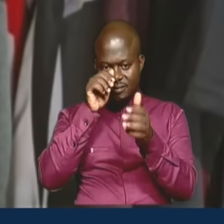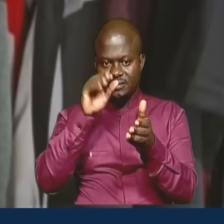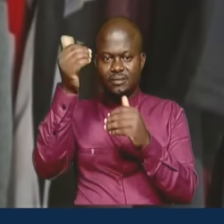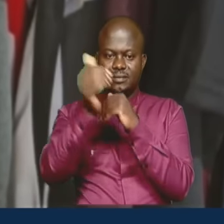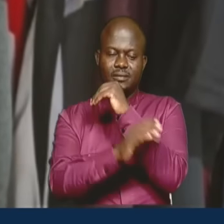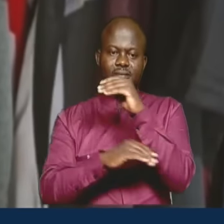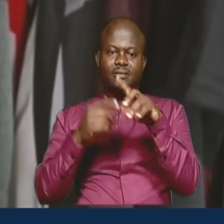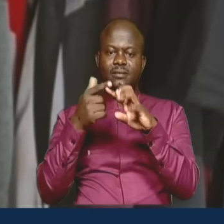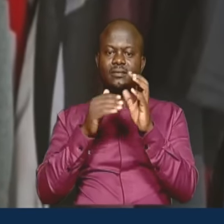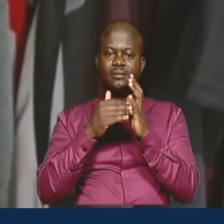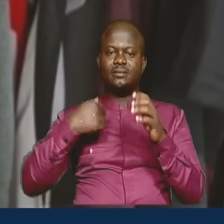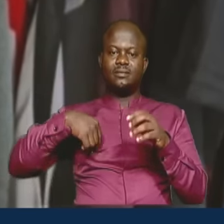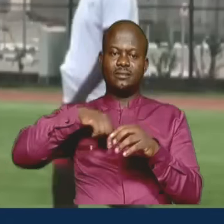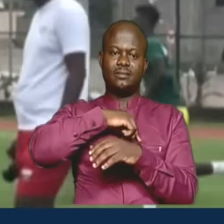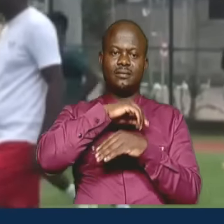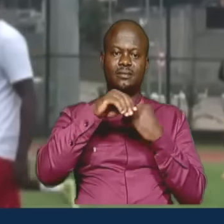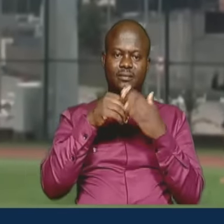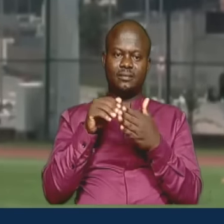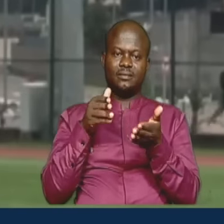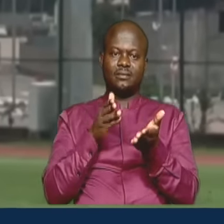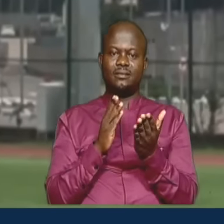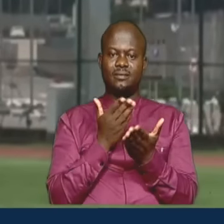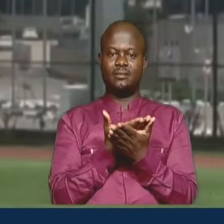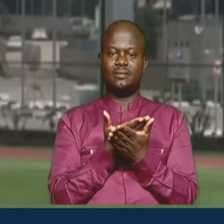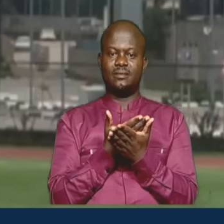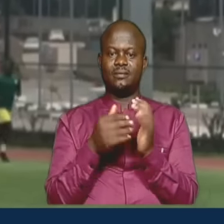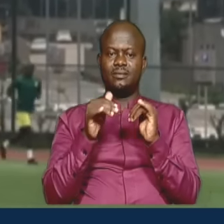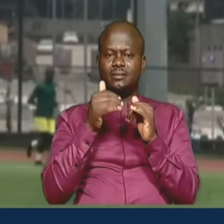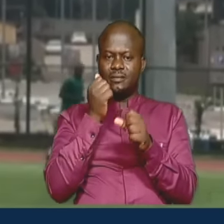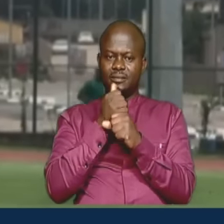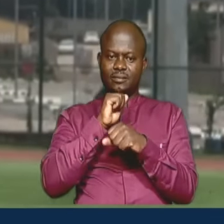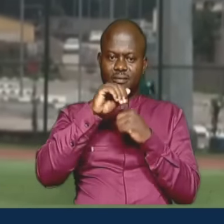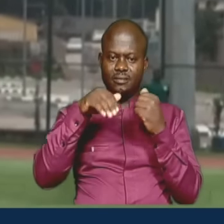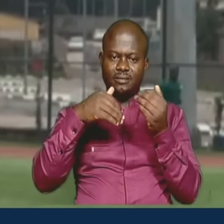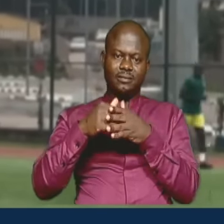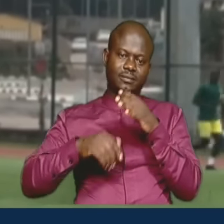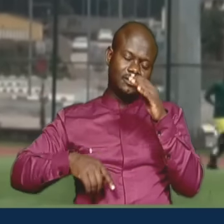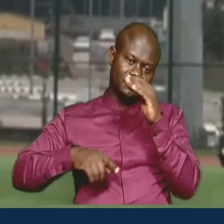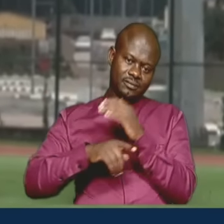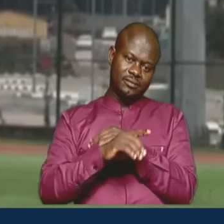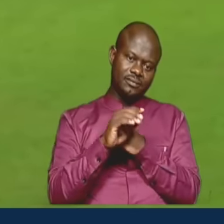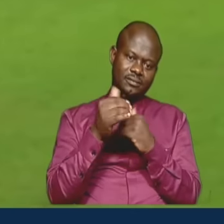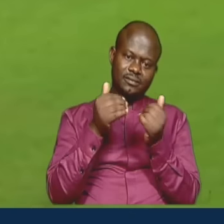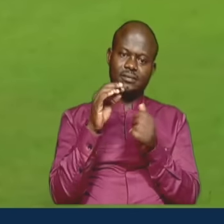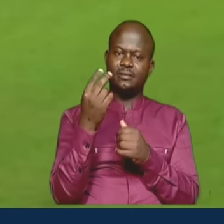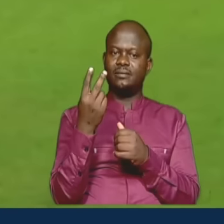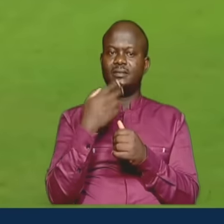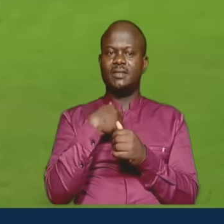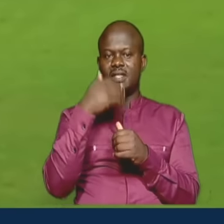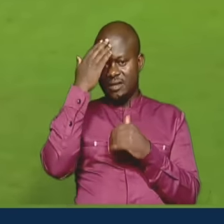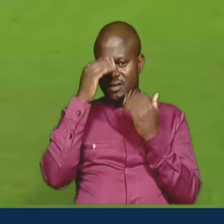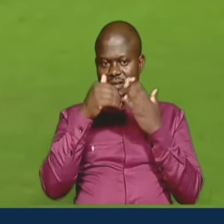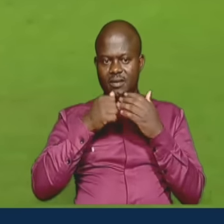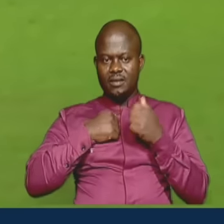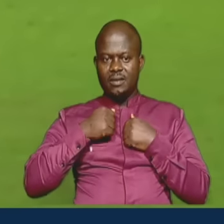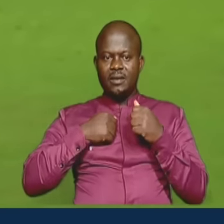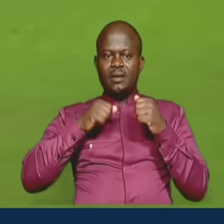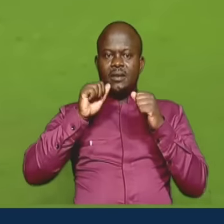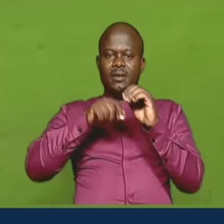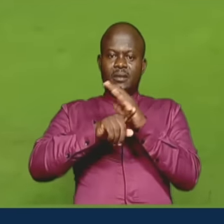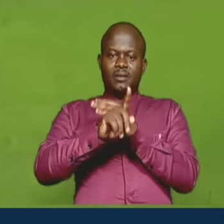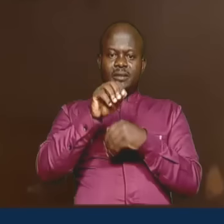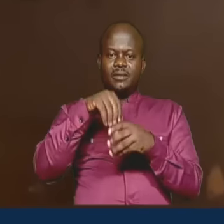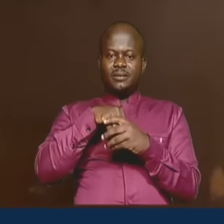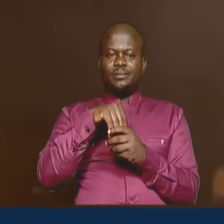ahubwo n'iby'iwacu babikurikirana. Barasaba abakinnyi gukora iyo bwabaga bagatsinda imikino ibiri bafite kugira ngo u Rwanda rubonete iki yo kujya mu gikombe cya